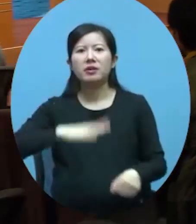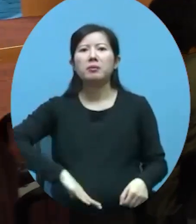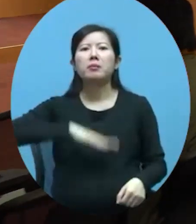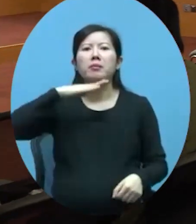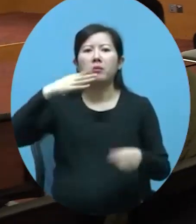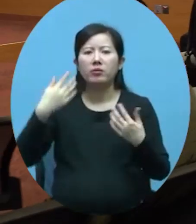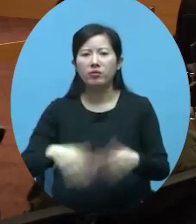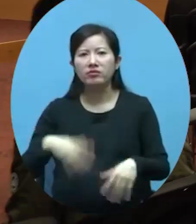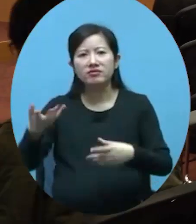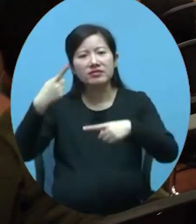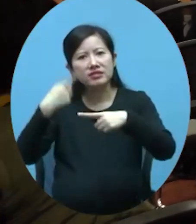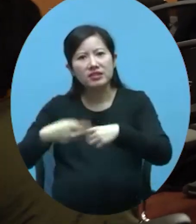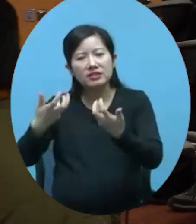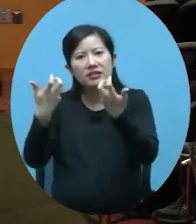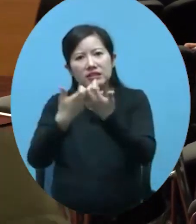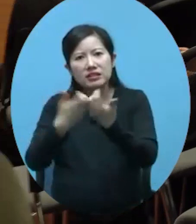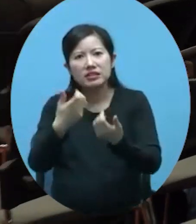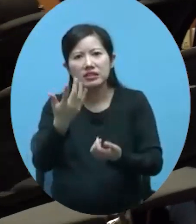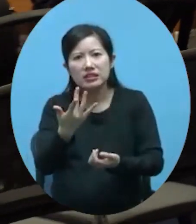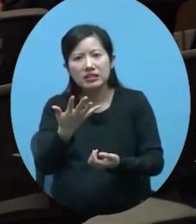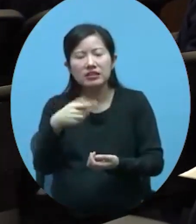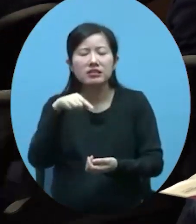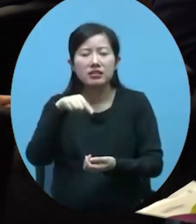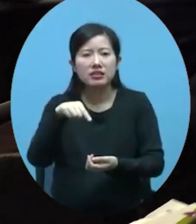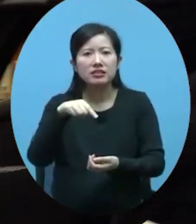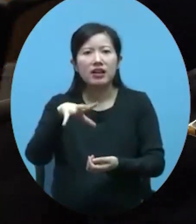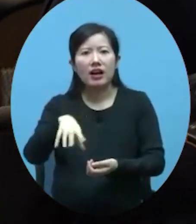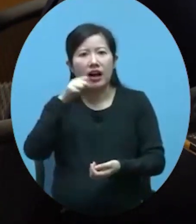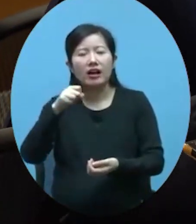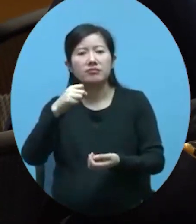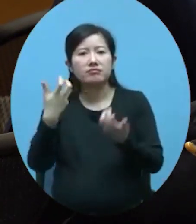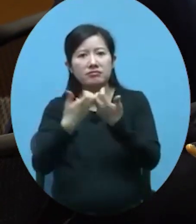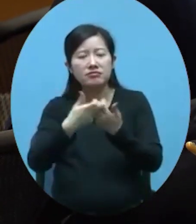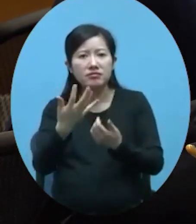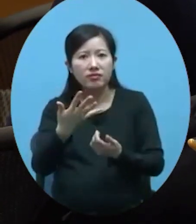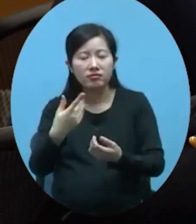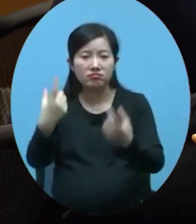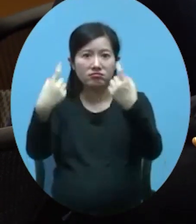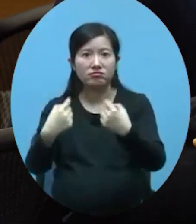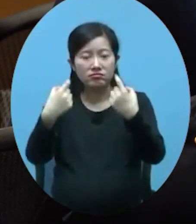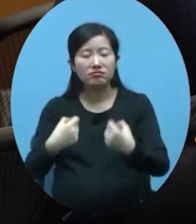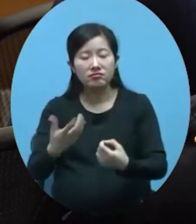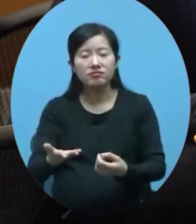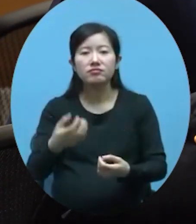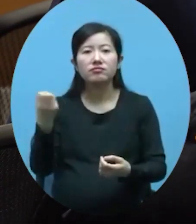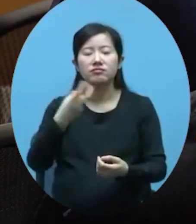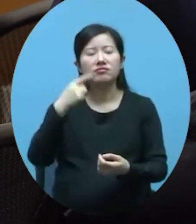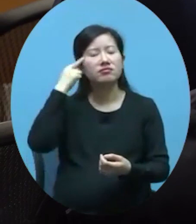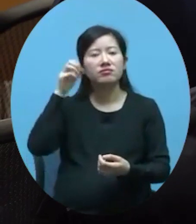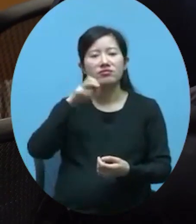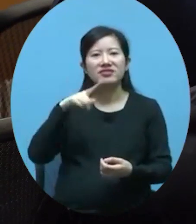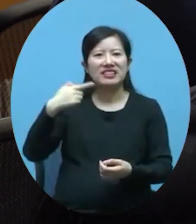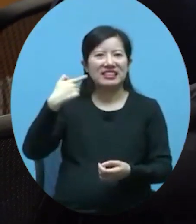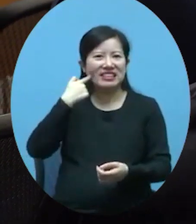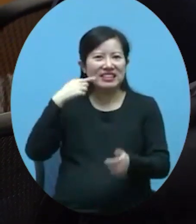字可以说一下究竟现在的检疫中心的入住率或者使用量是怎样呢那另外就是想问关于强制检疫